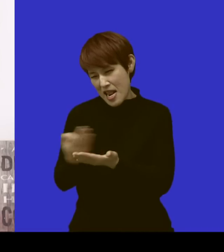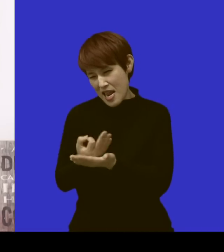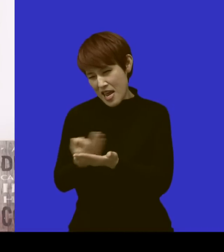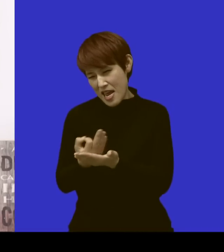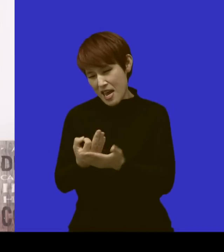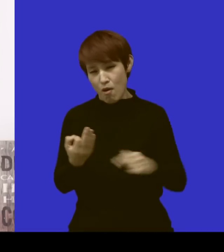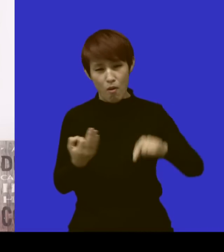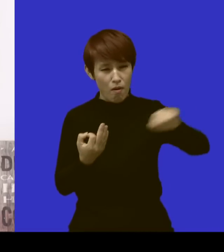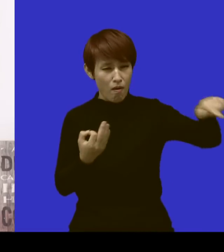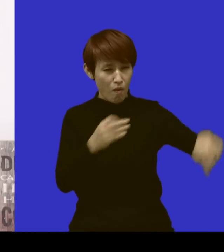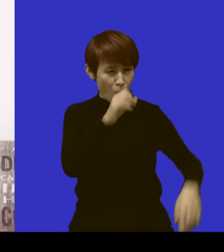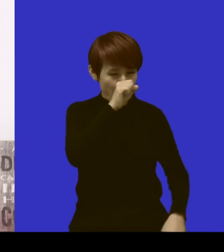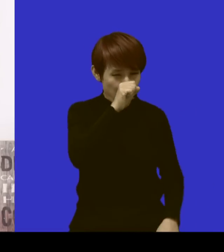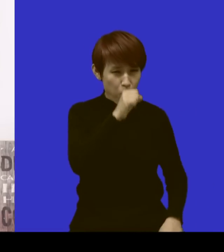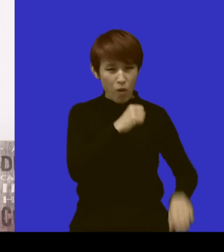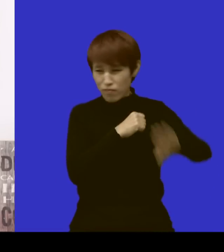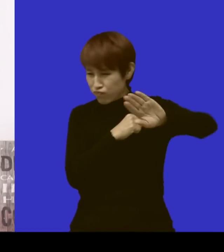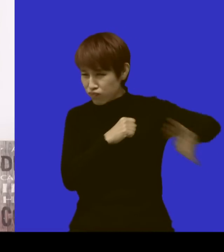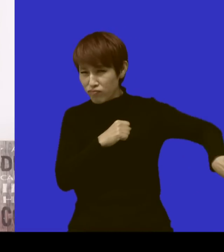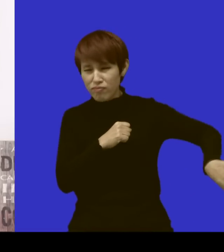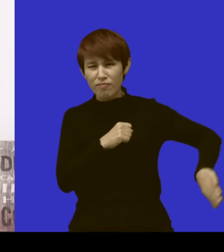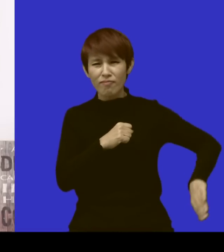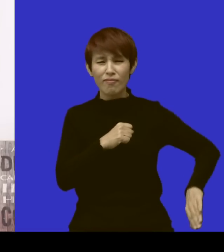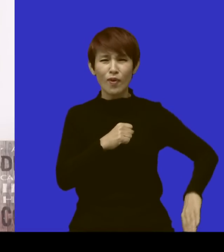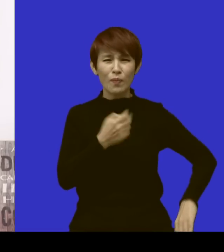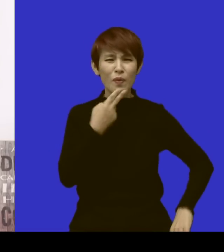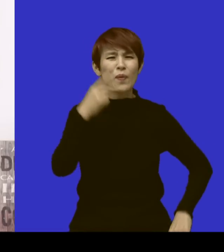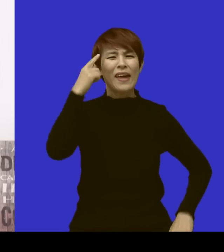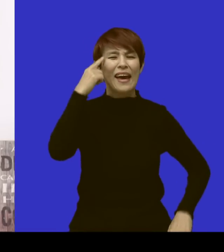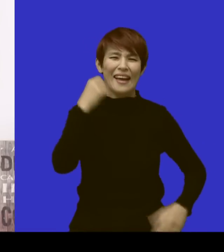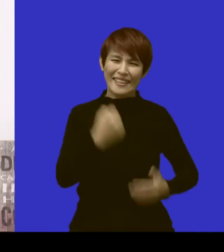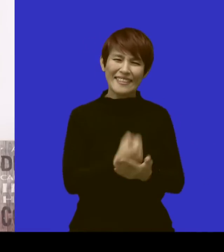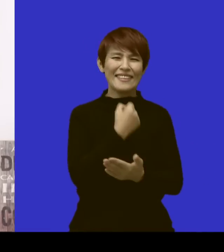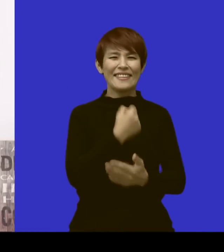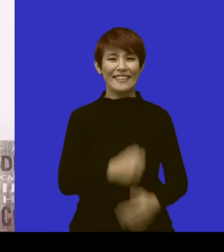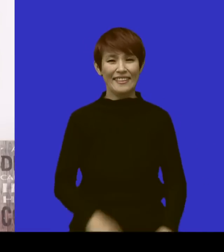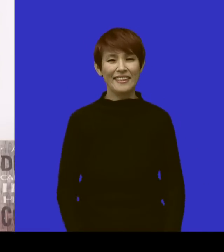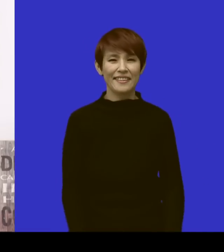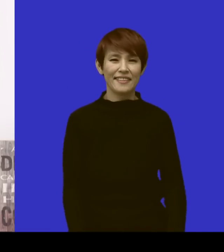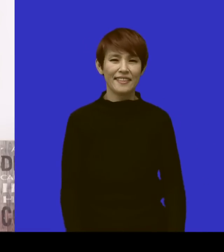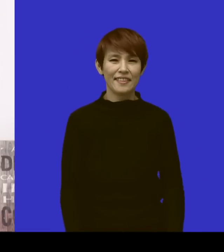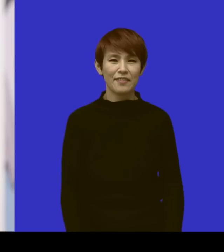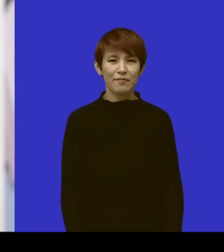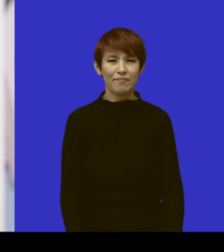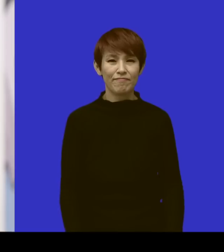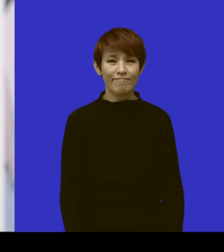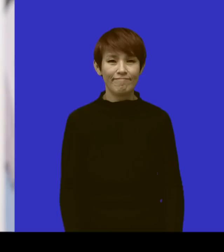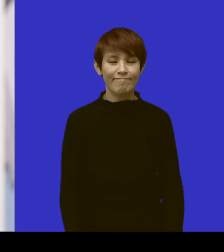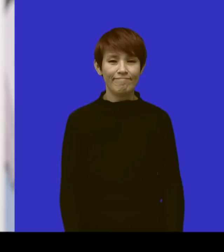하고 이렇게 좋아하는 거를 행복해하는 거를 왜 안 했을까라는 생각도 되게 많이 들게 되고요. 예.